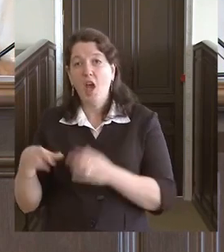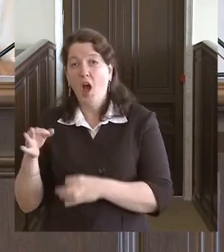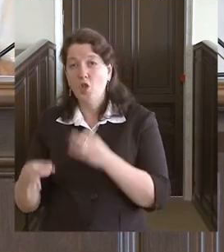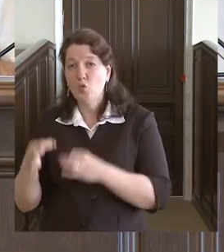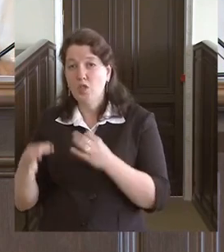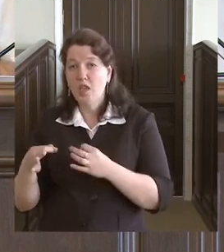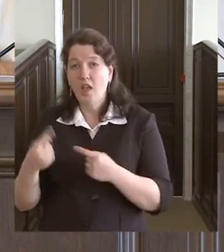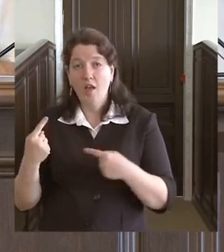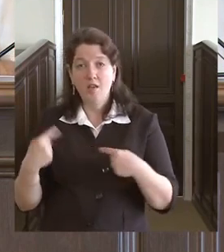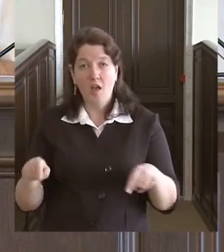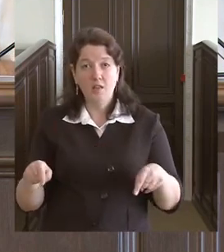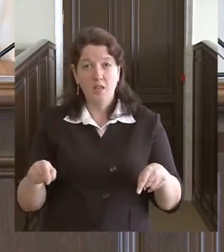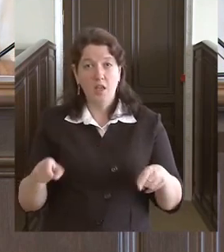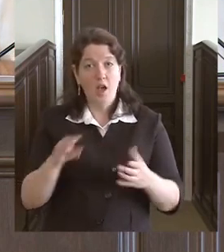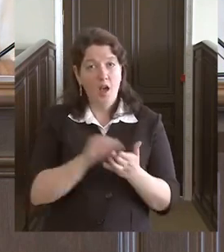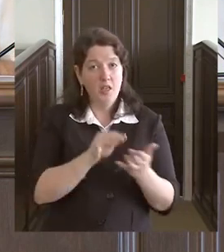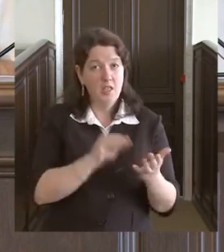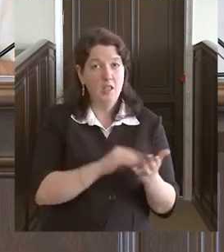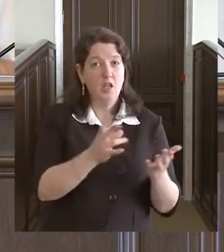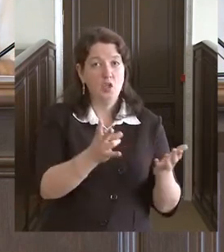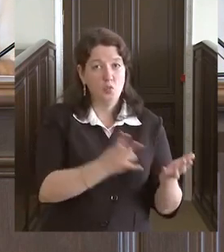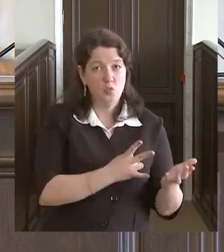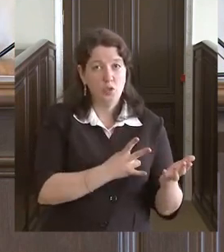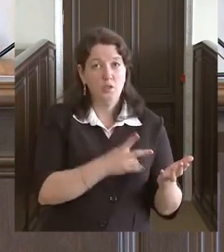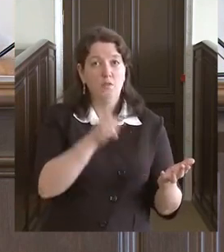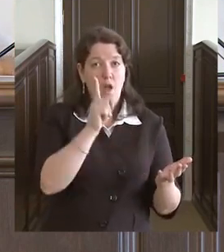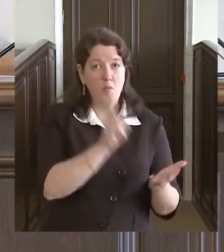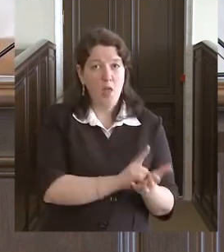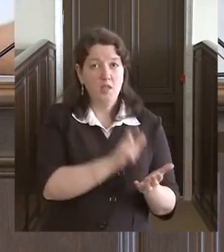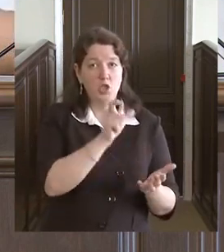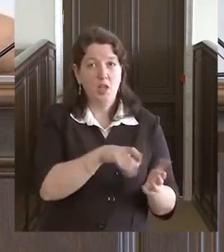осуждать никогда не обязаны я то грех вот в этом вся суть